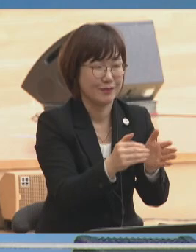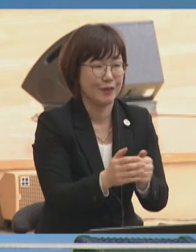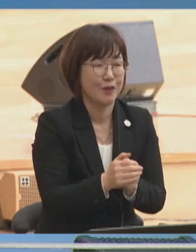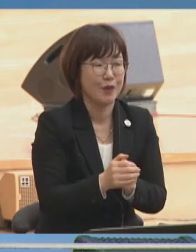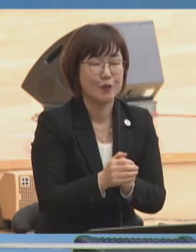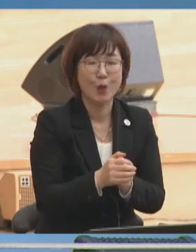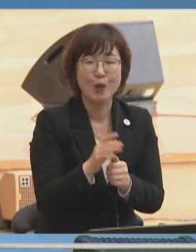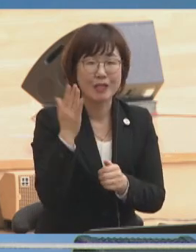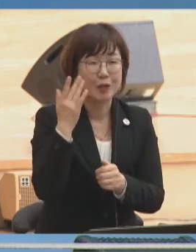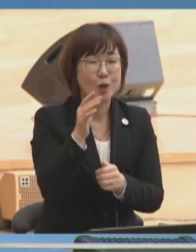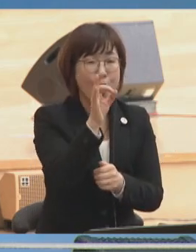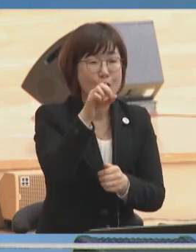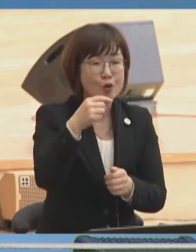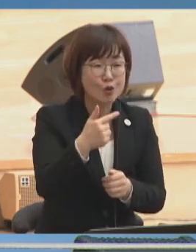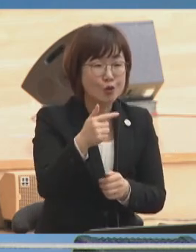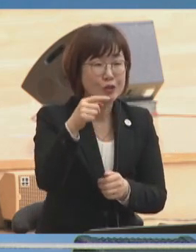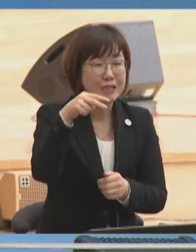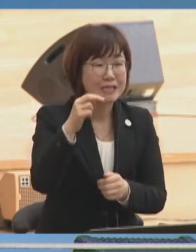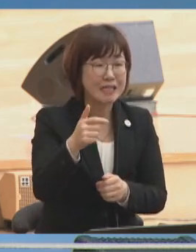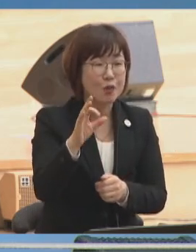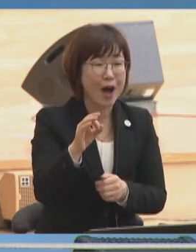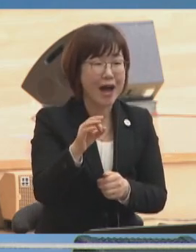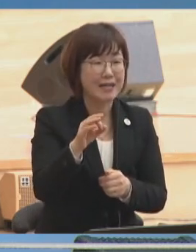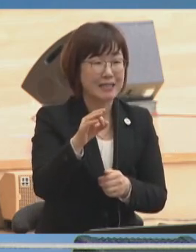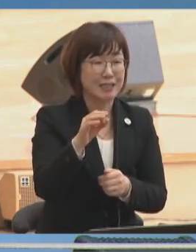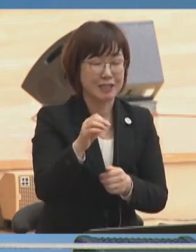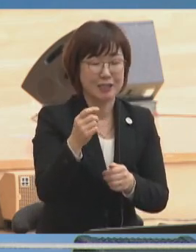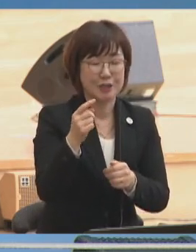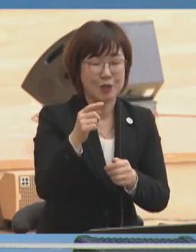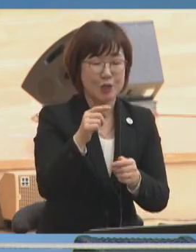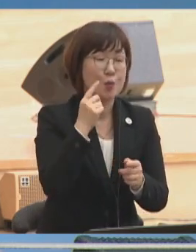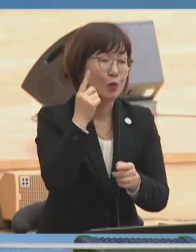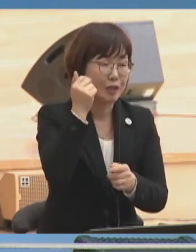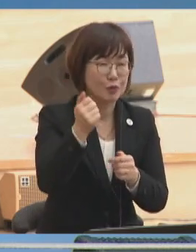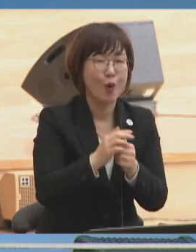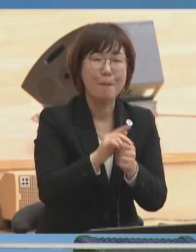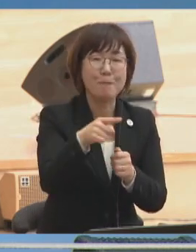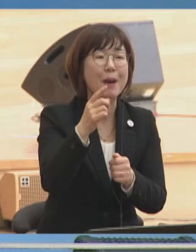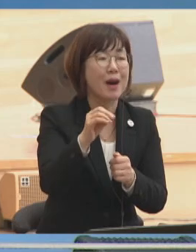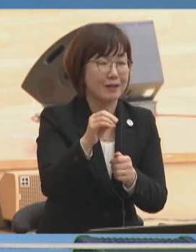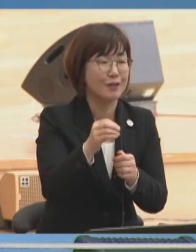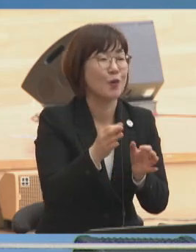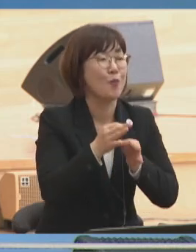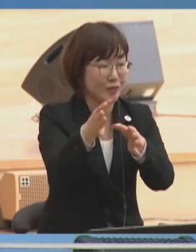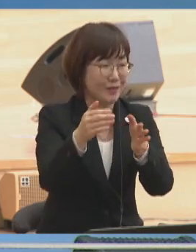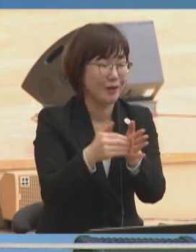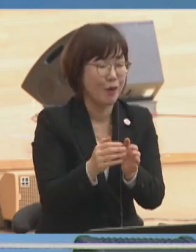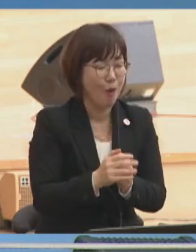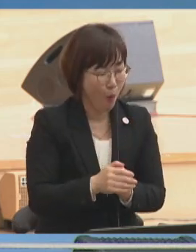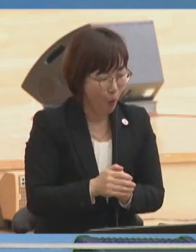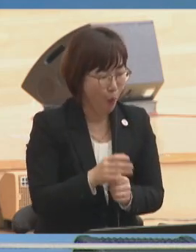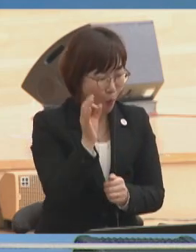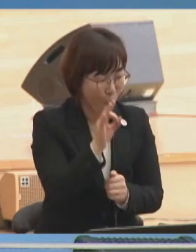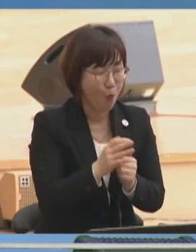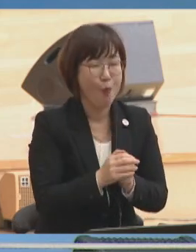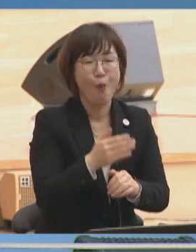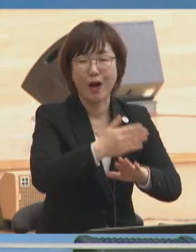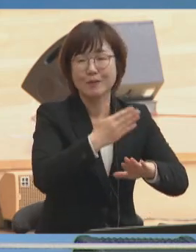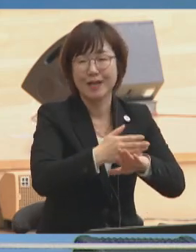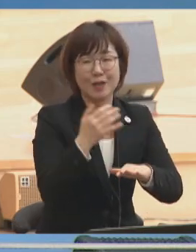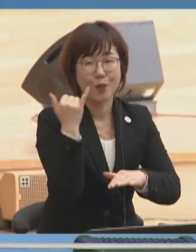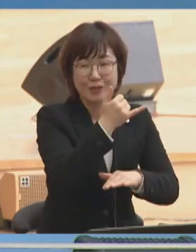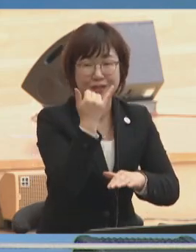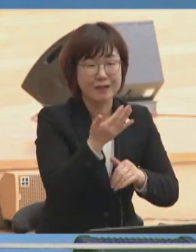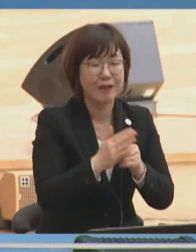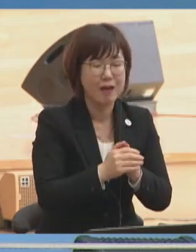우리 윤신환 목사님 교회도 그 조그마한 교회가 100만 원 넘게 보냈어요. 그래서 내가 그랬어요. 감사하다고 고맙다고 전화하면서, 아니 개척교회가